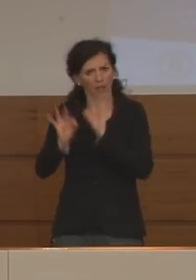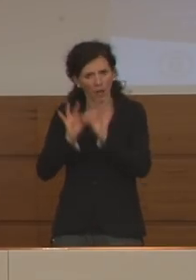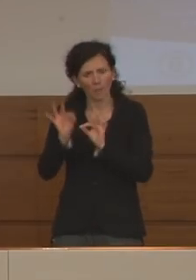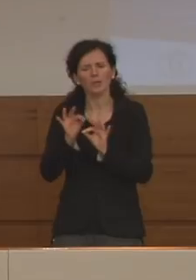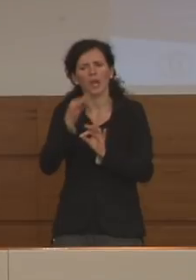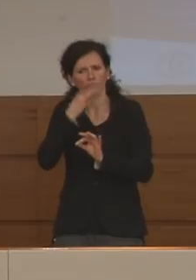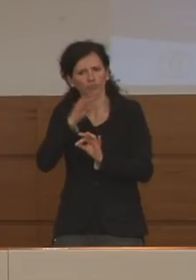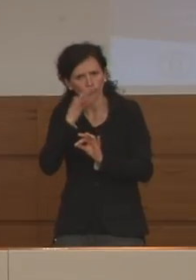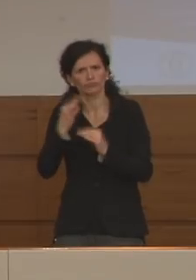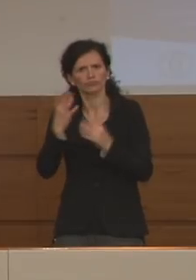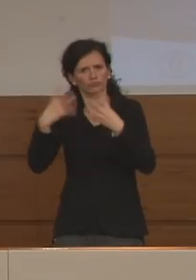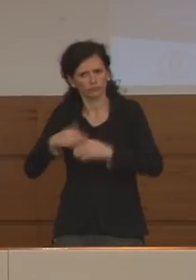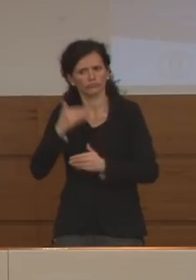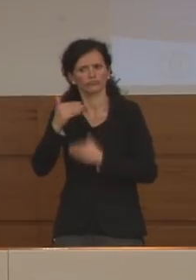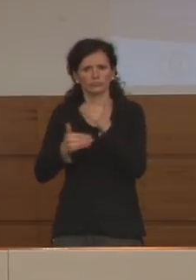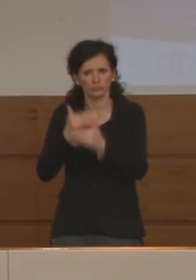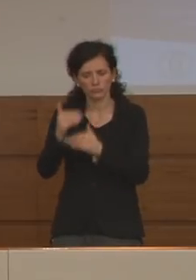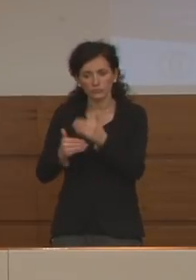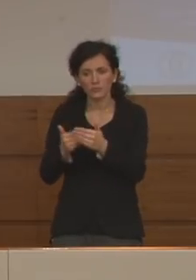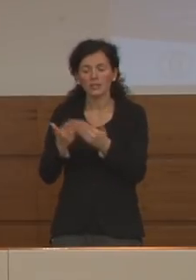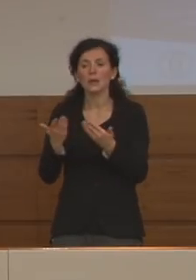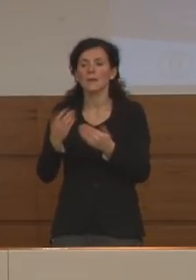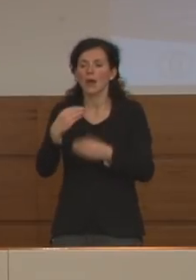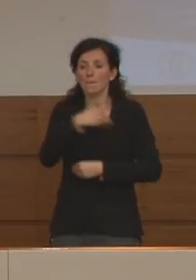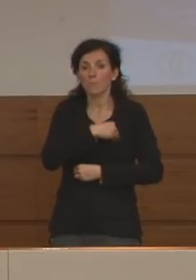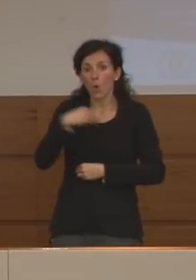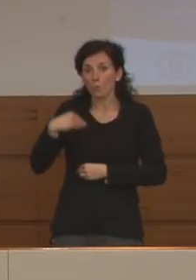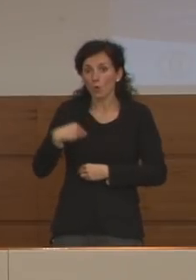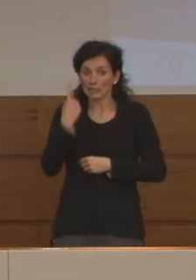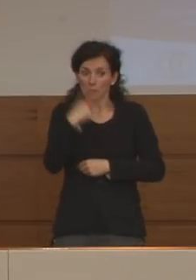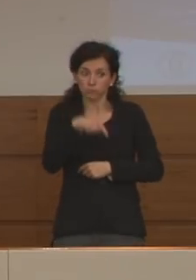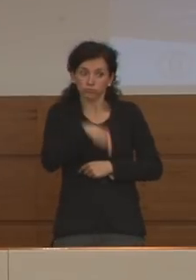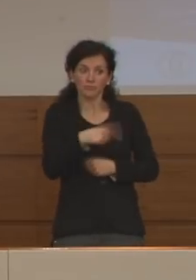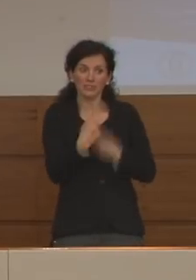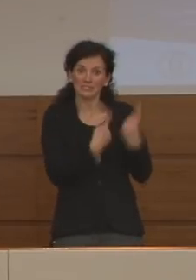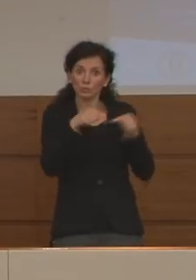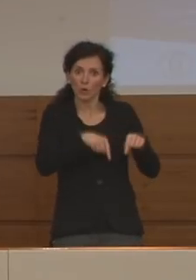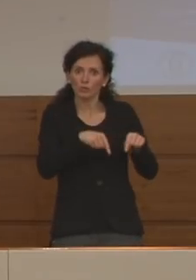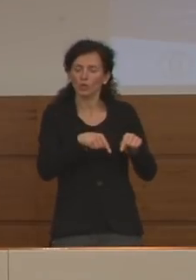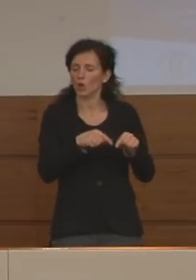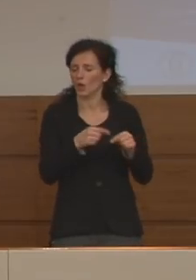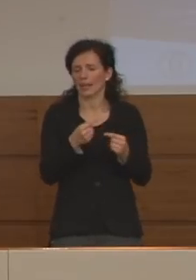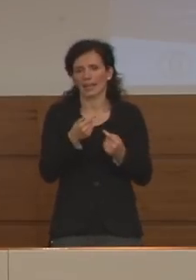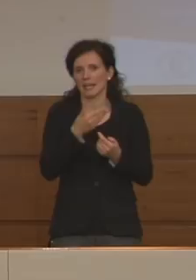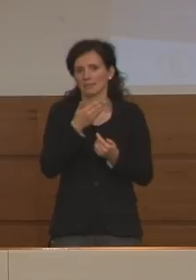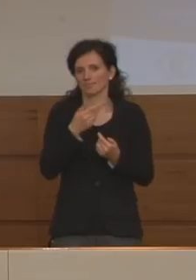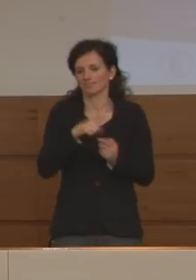ancora al momento per questa forma di polmonite che speriamo di avere presto